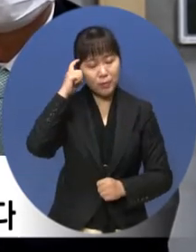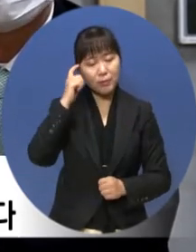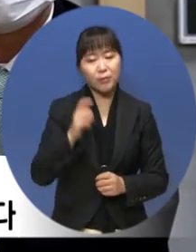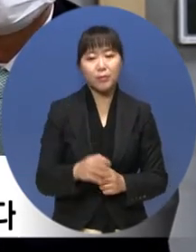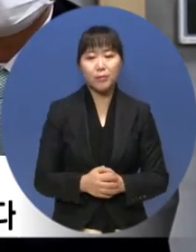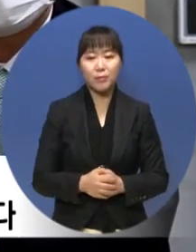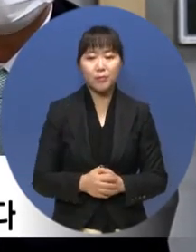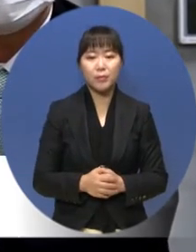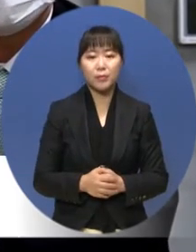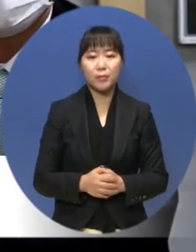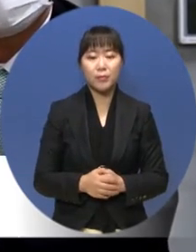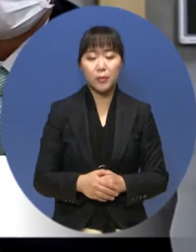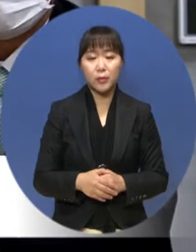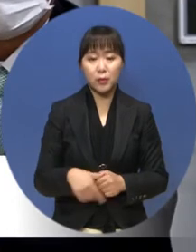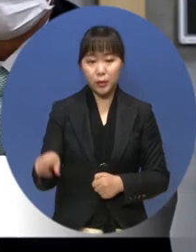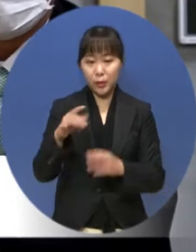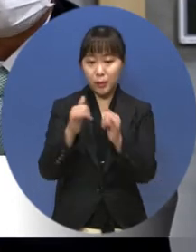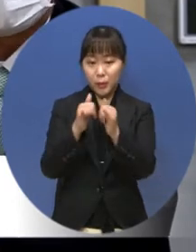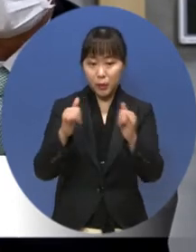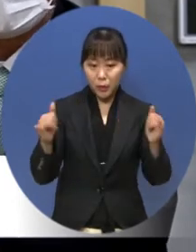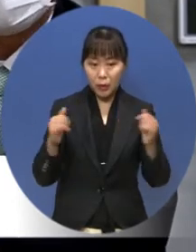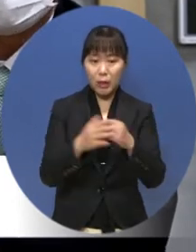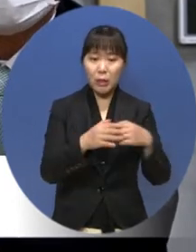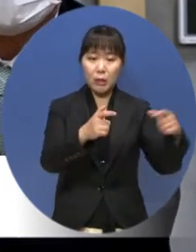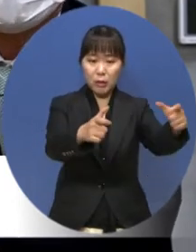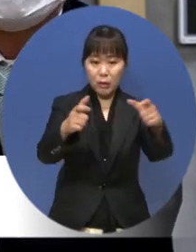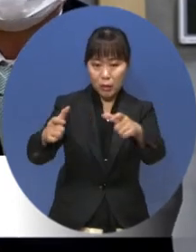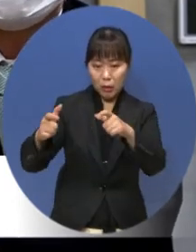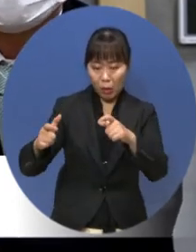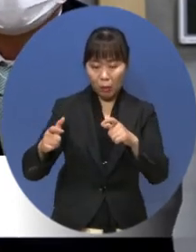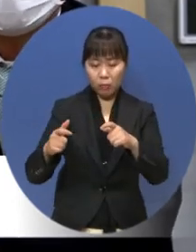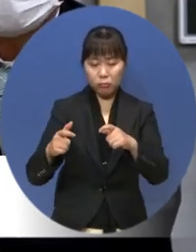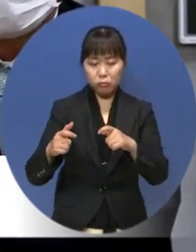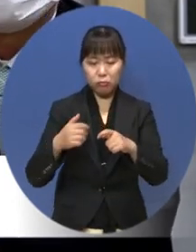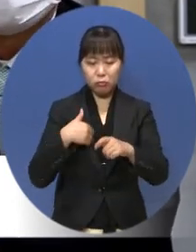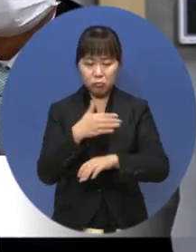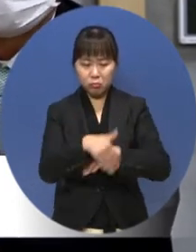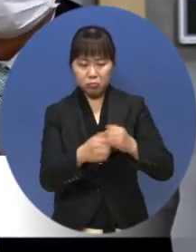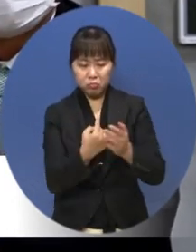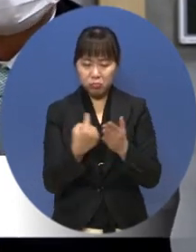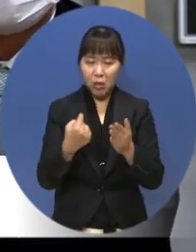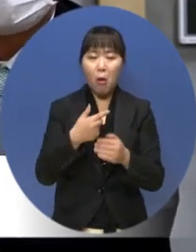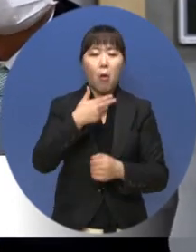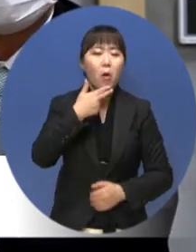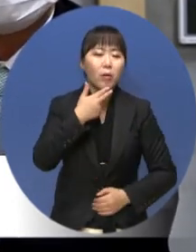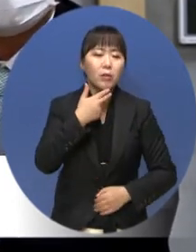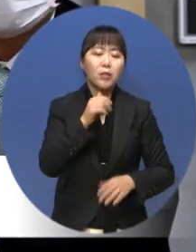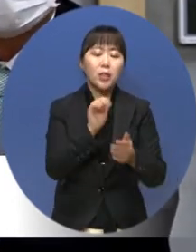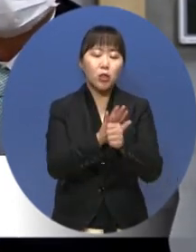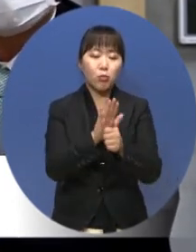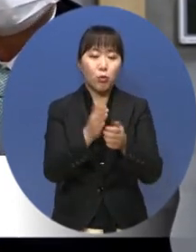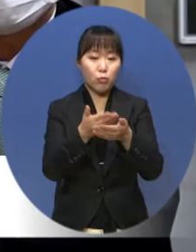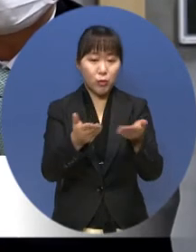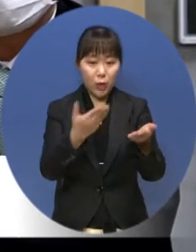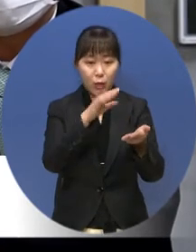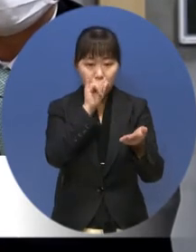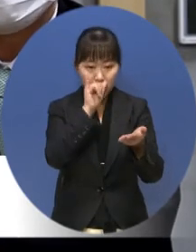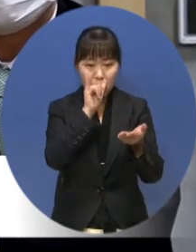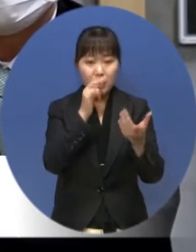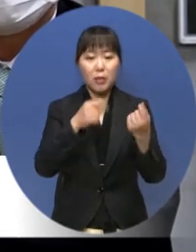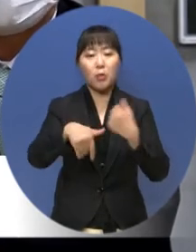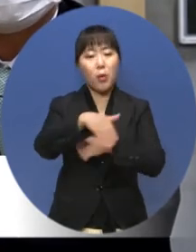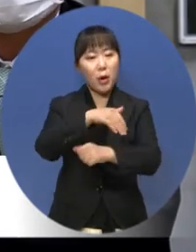압니다. 이분들이 지역마다 소외감 없이 지원을 받을 수 있는